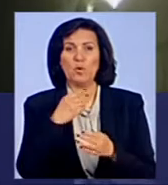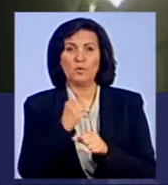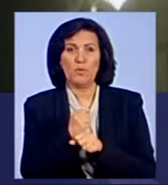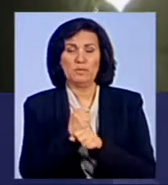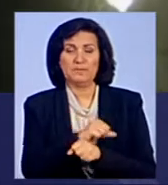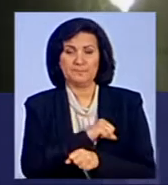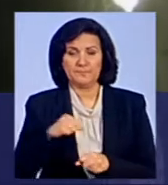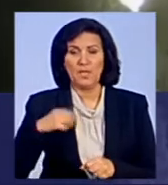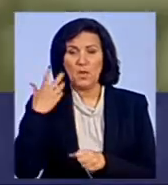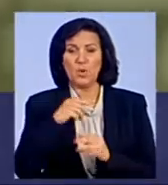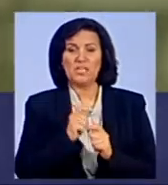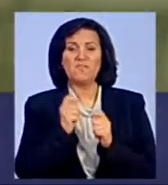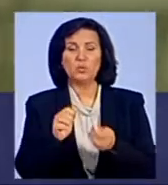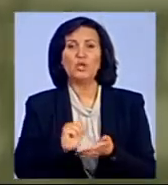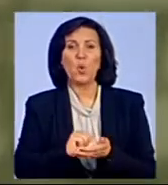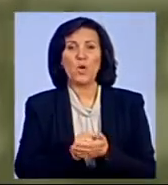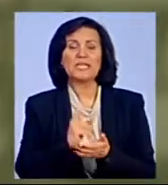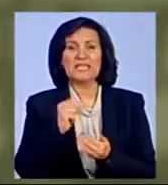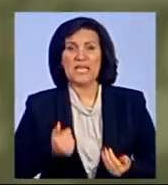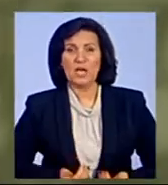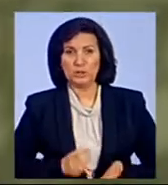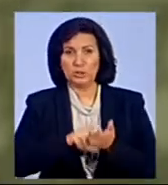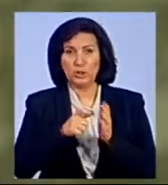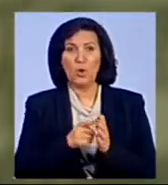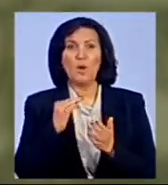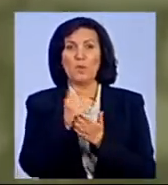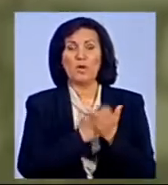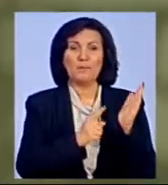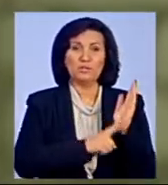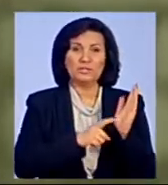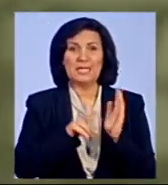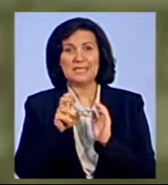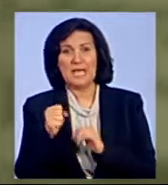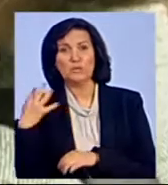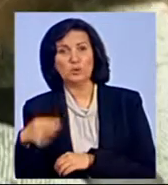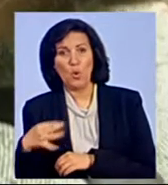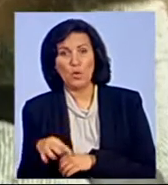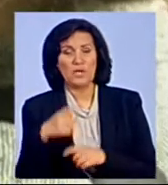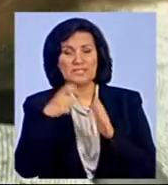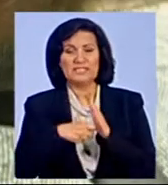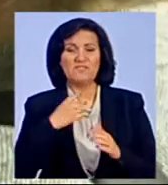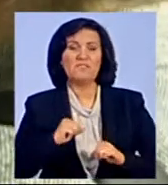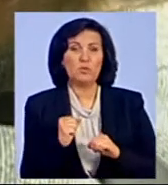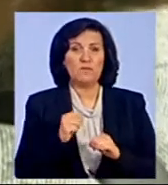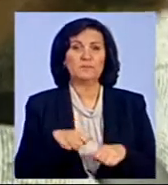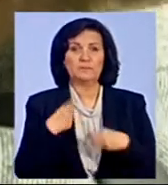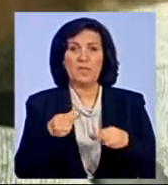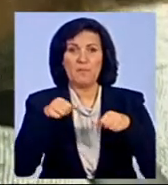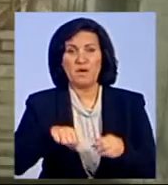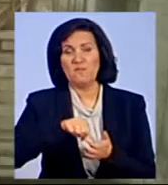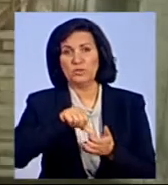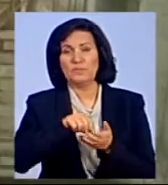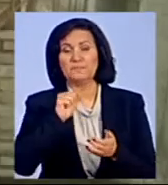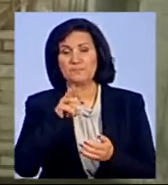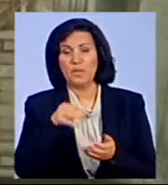робитиме самостійно, коли вручать ордер на житло. Про програму 60 на 40 дізнався від своїх товаришів. Вона дає право, зокрема, учасникам